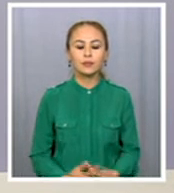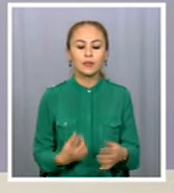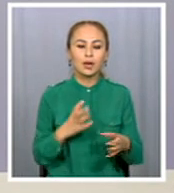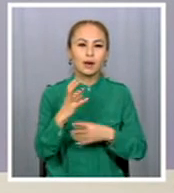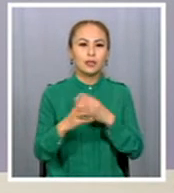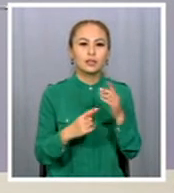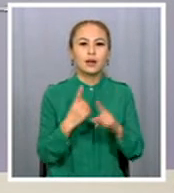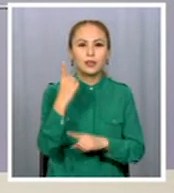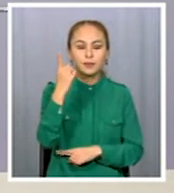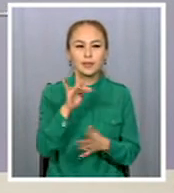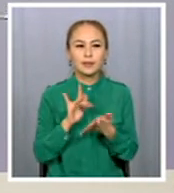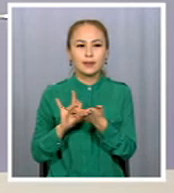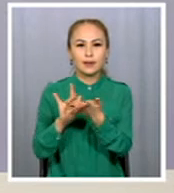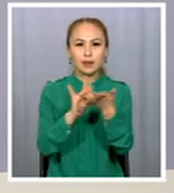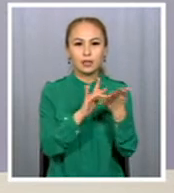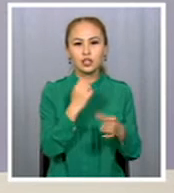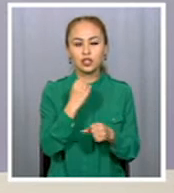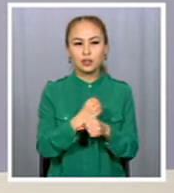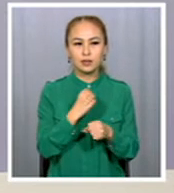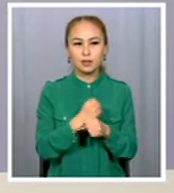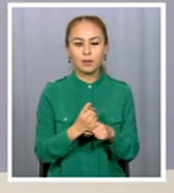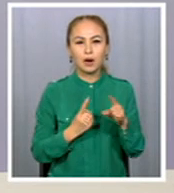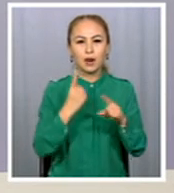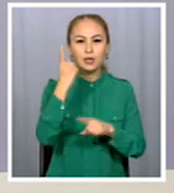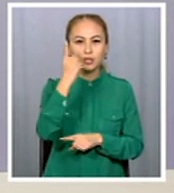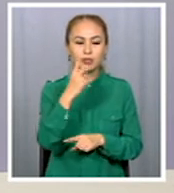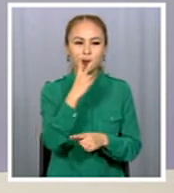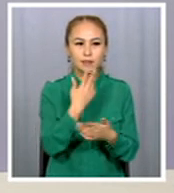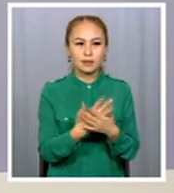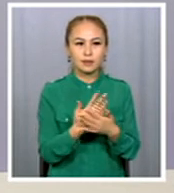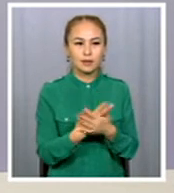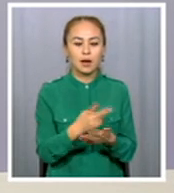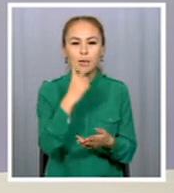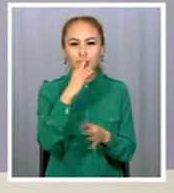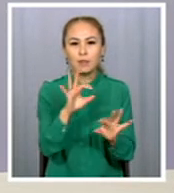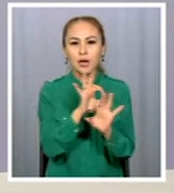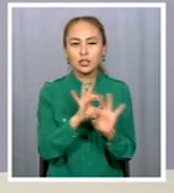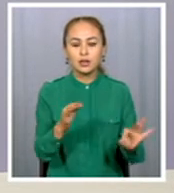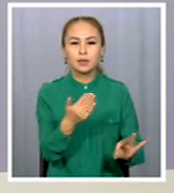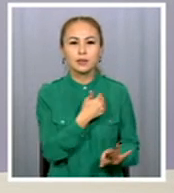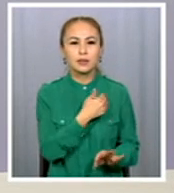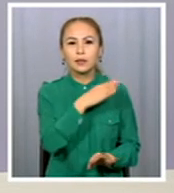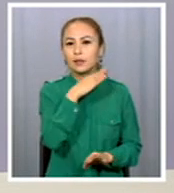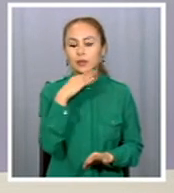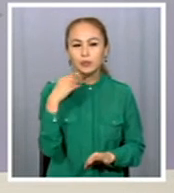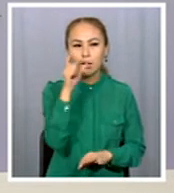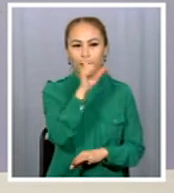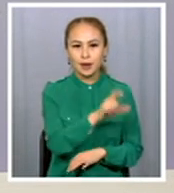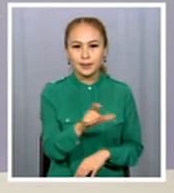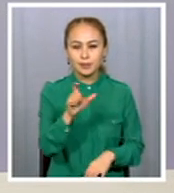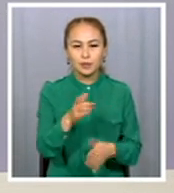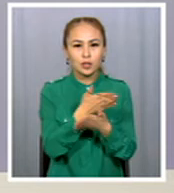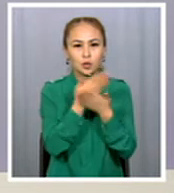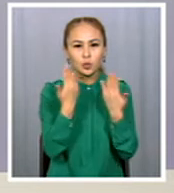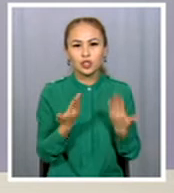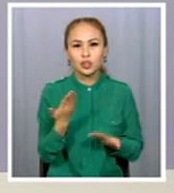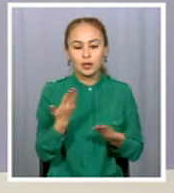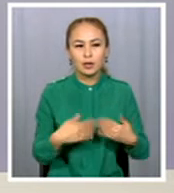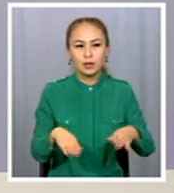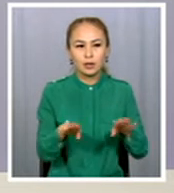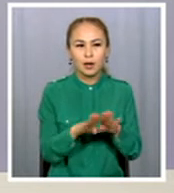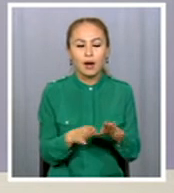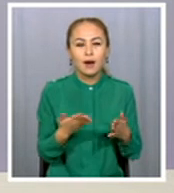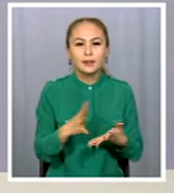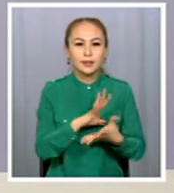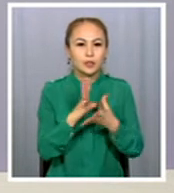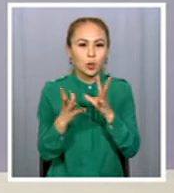әлеміне саяхат жасап, ғарыш кеңістігін тамашалағысы келмейтін адам жоқ шығар. Ал енді